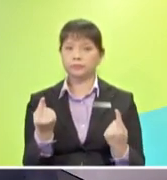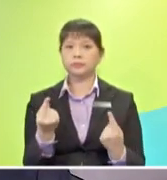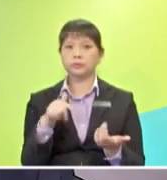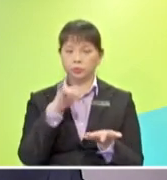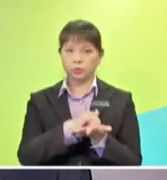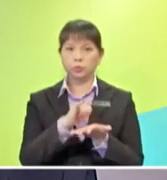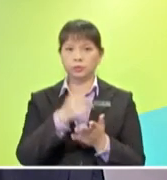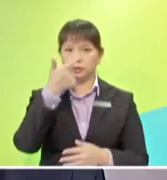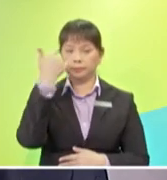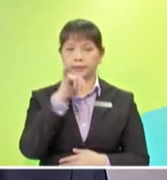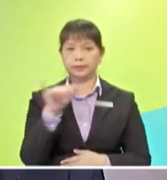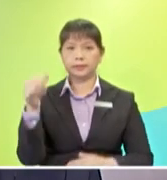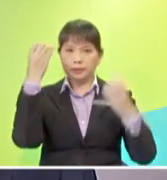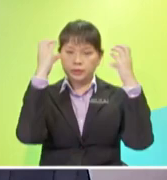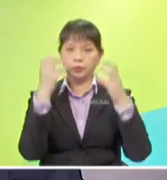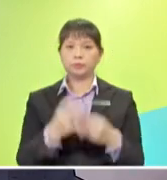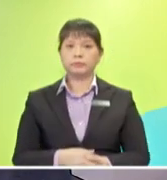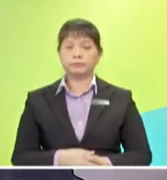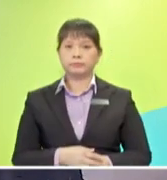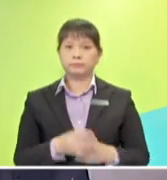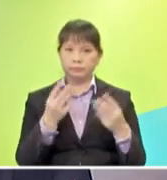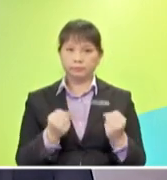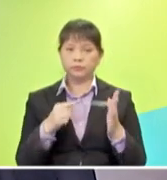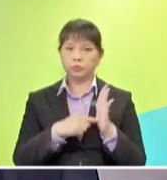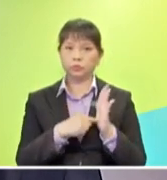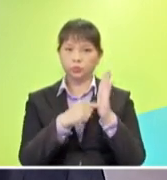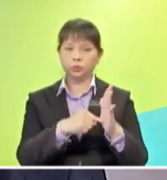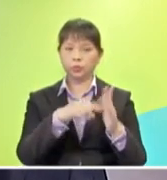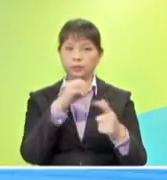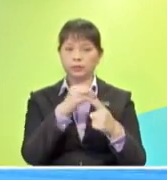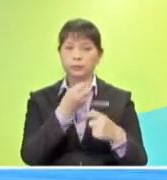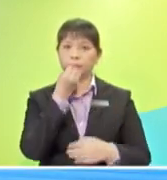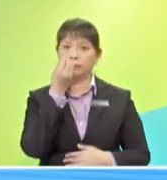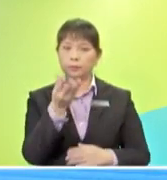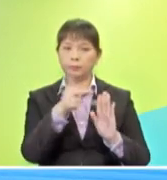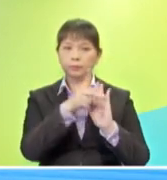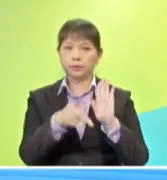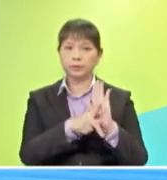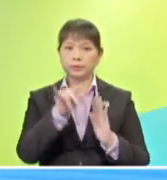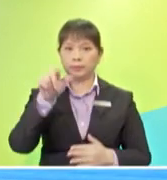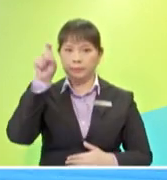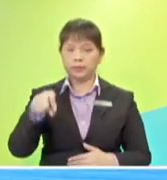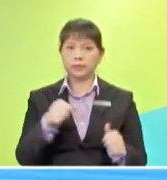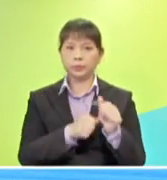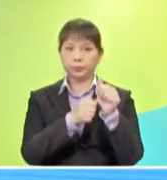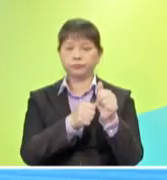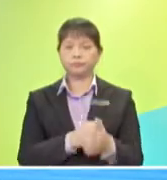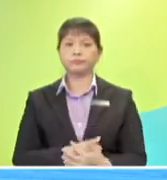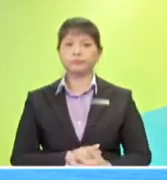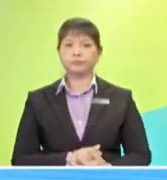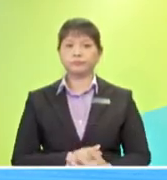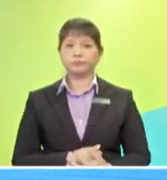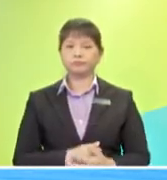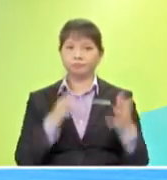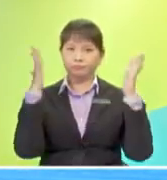Cik guna Tunjukkan peraturan yang mesti dipatuhi oke wah bagus